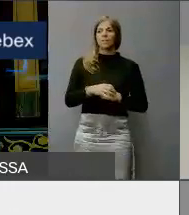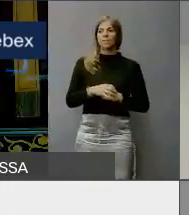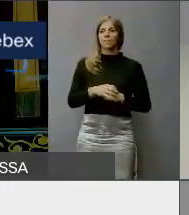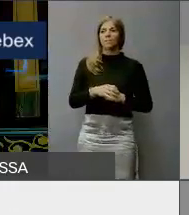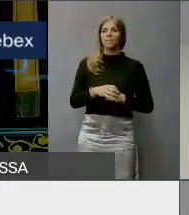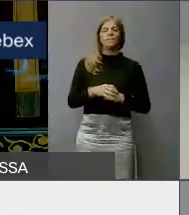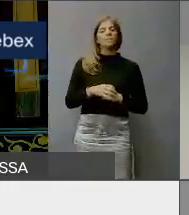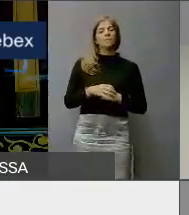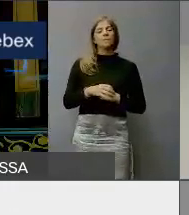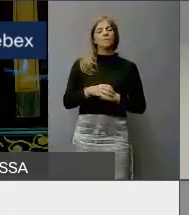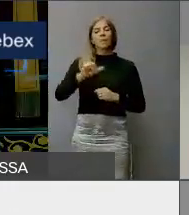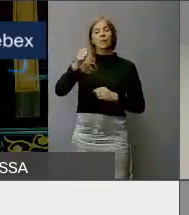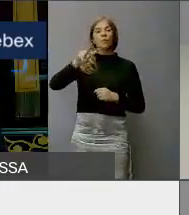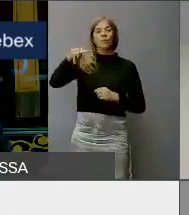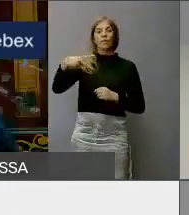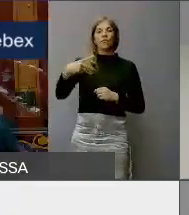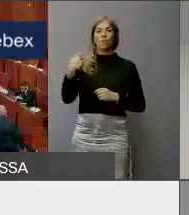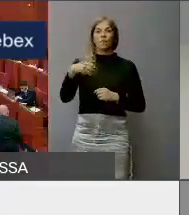giunta